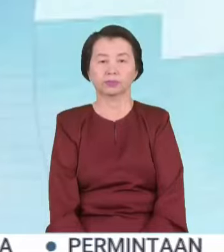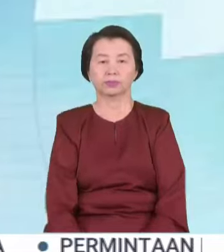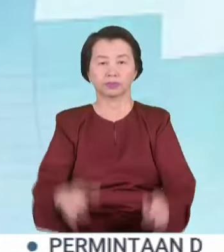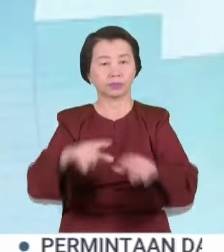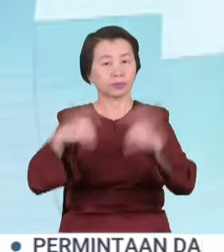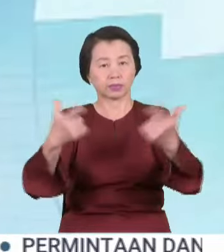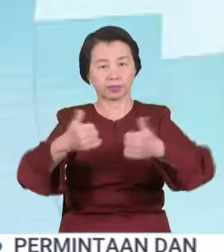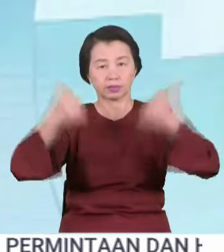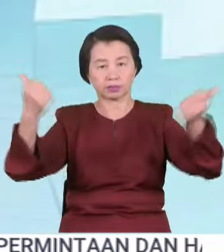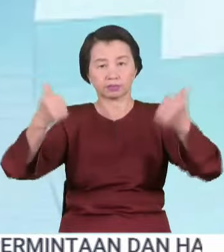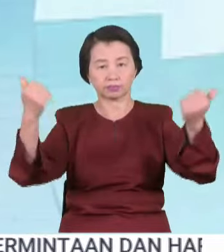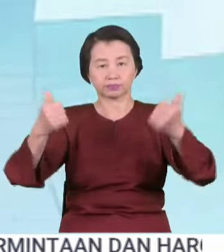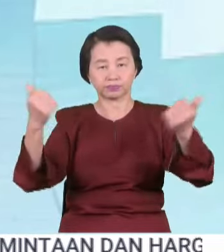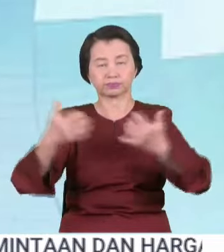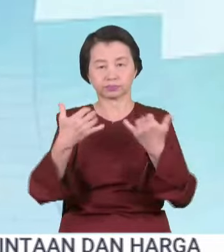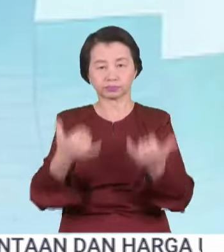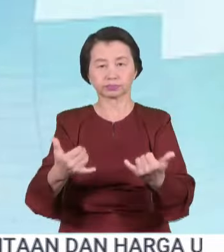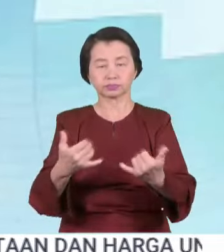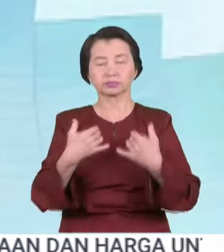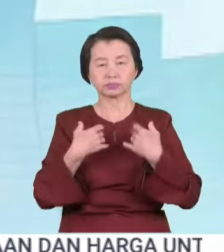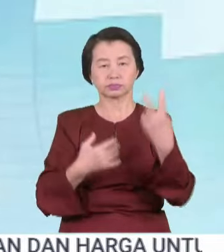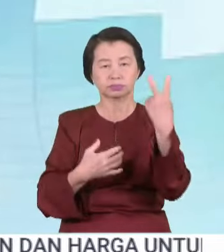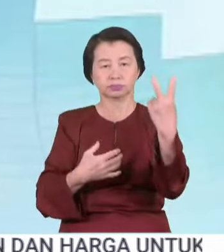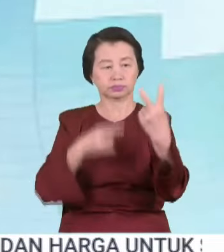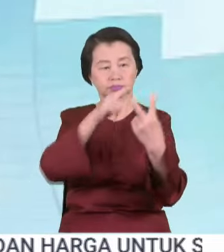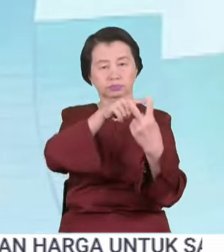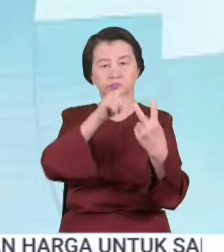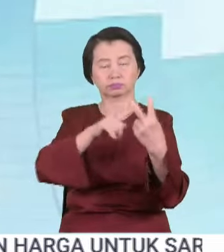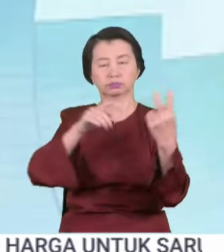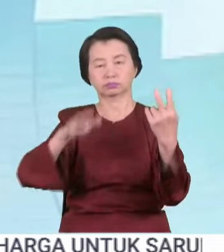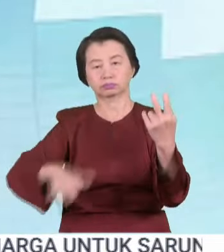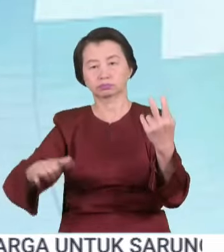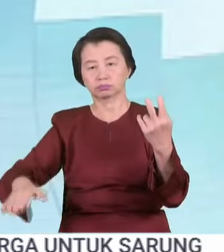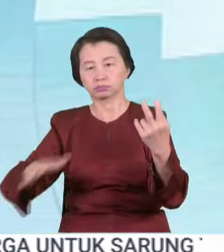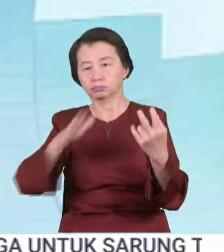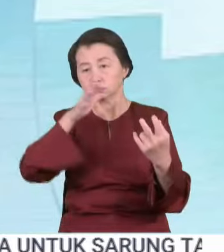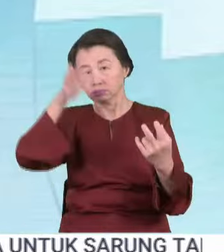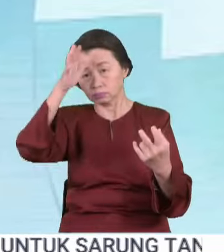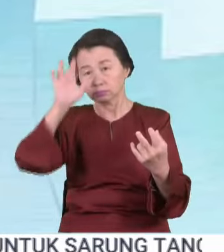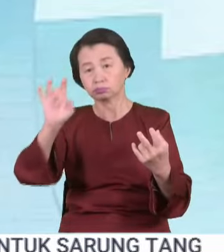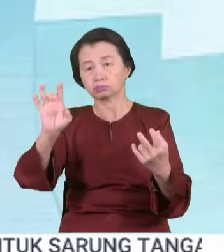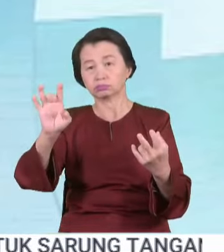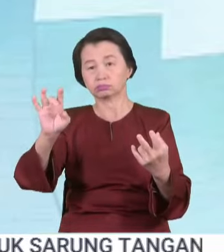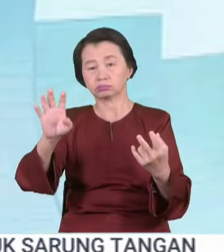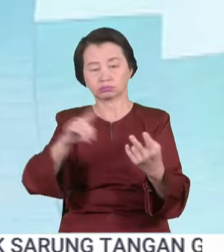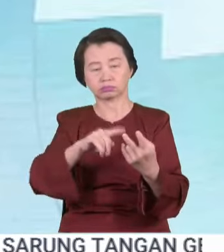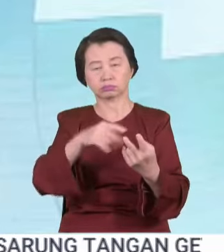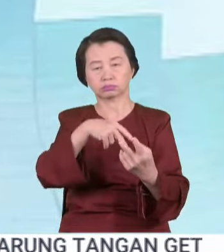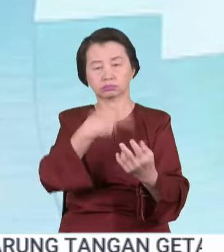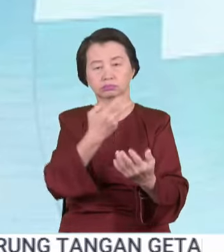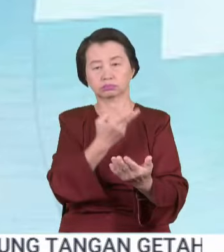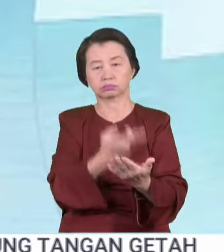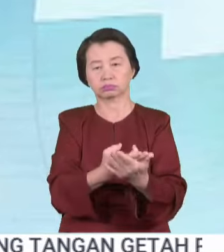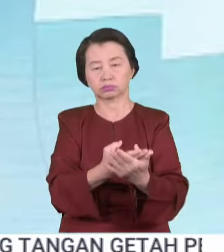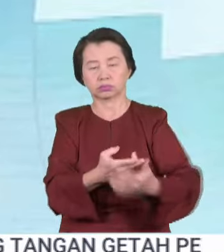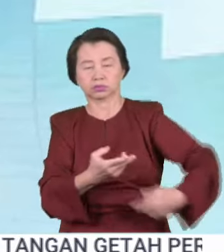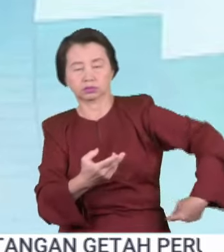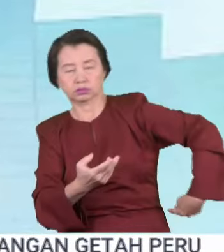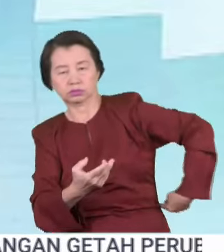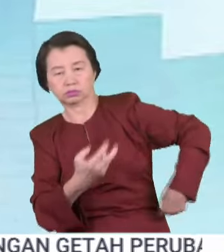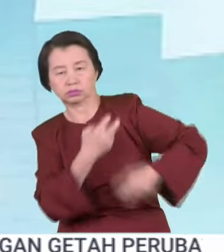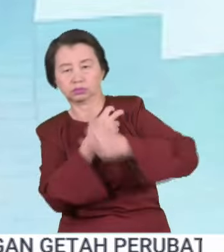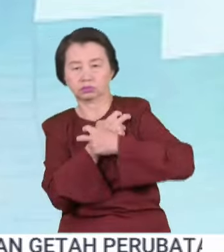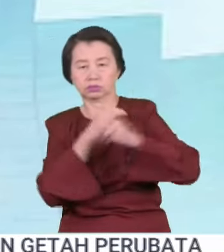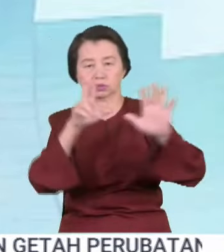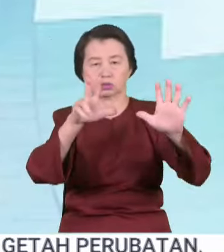Berbeza sambutan Aidilfitri kali ini buat dua beradik yatim piatu setelah salah seorangnya terlantar akibat masalah tulang belakang sejak 8 bulan